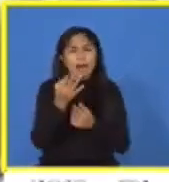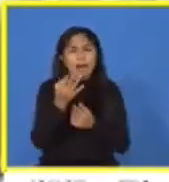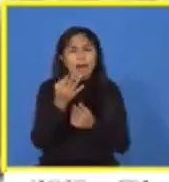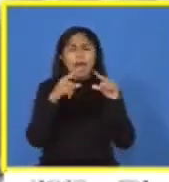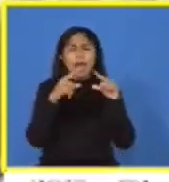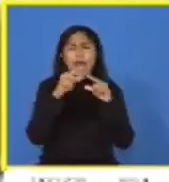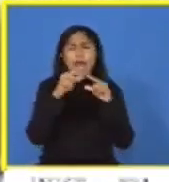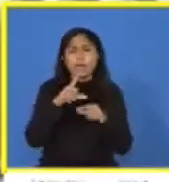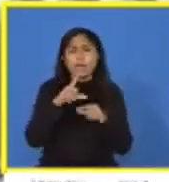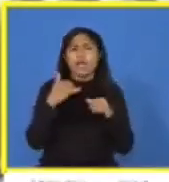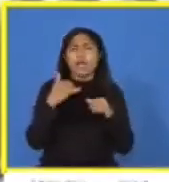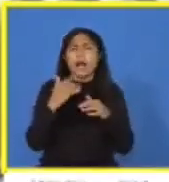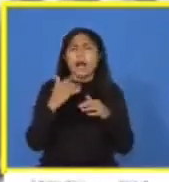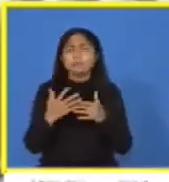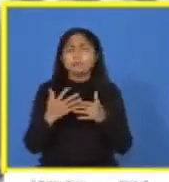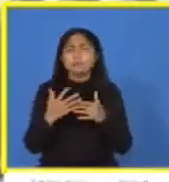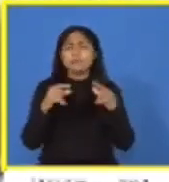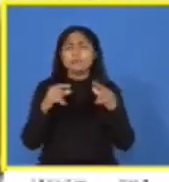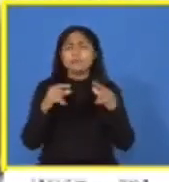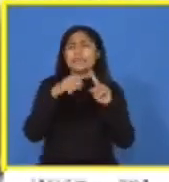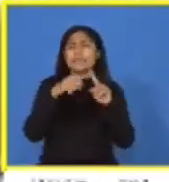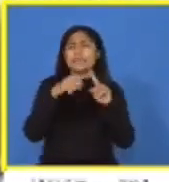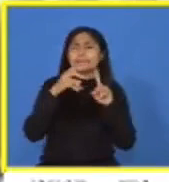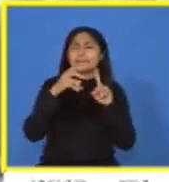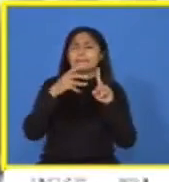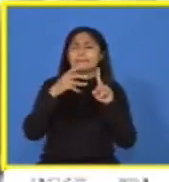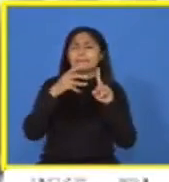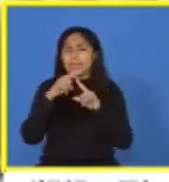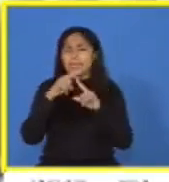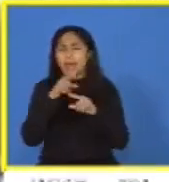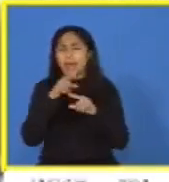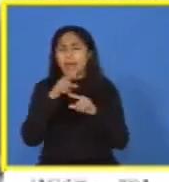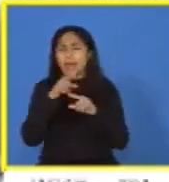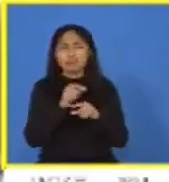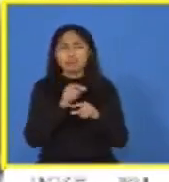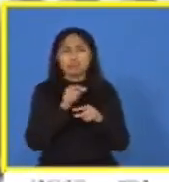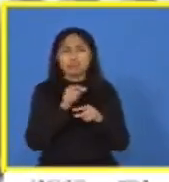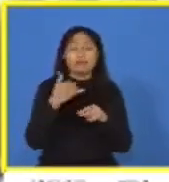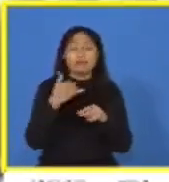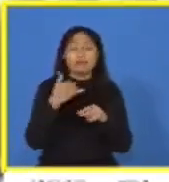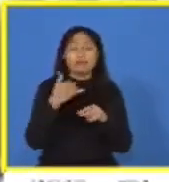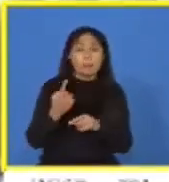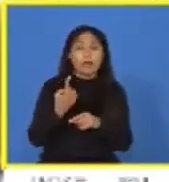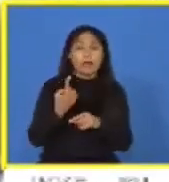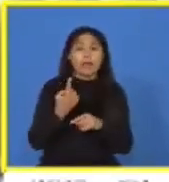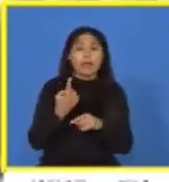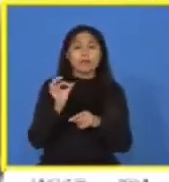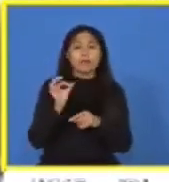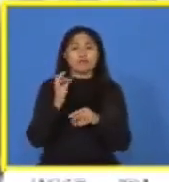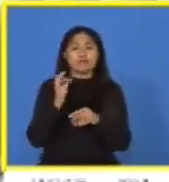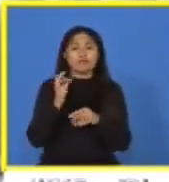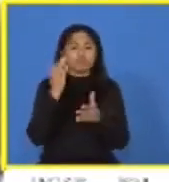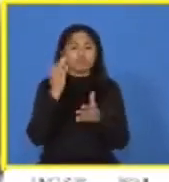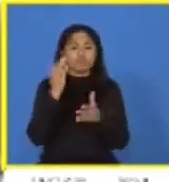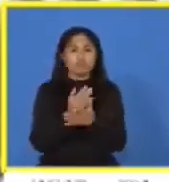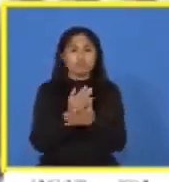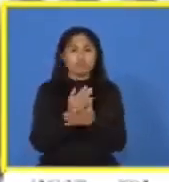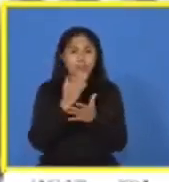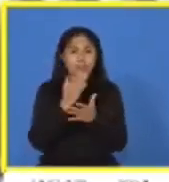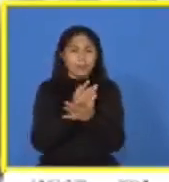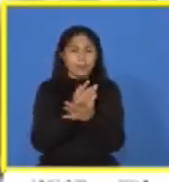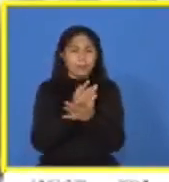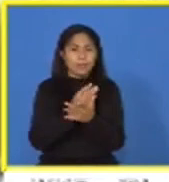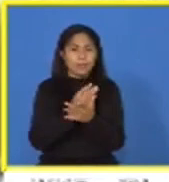yang mengakibatkan hal tersebut, yang tentunya pertama belum jatuh tempo ya. Jadi